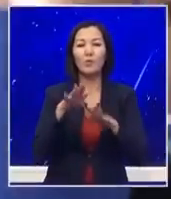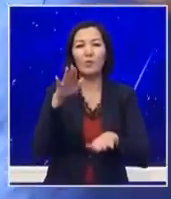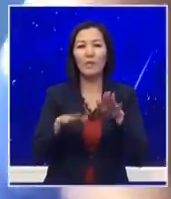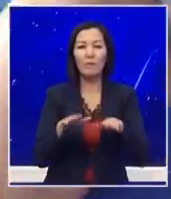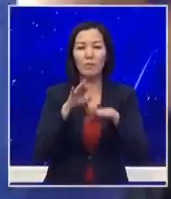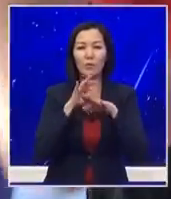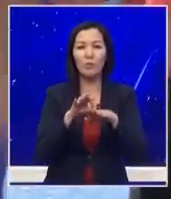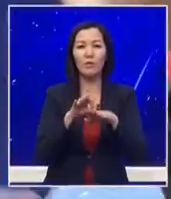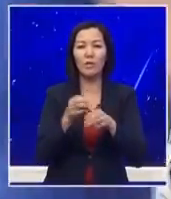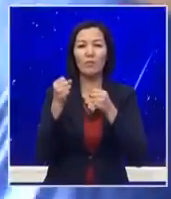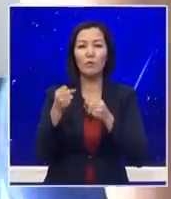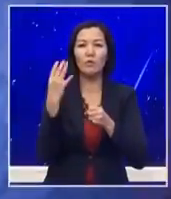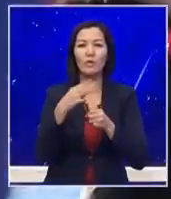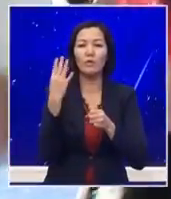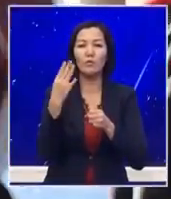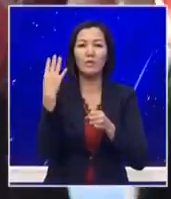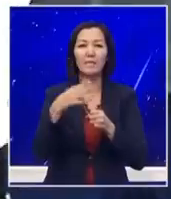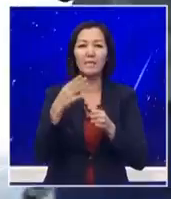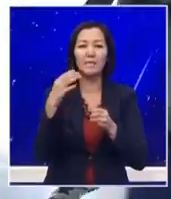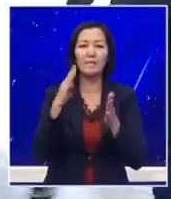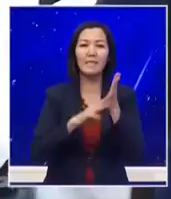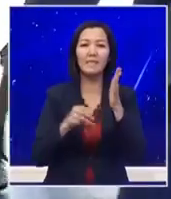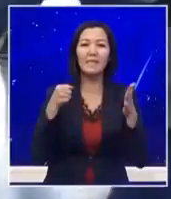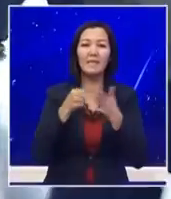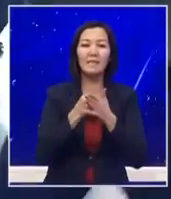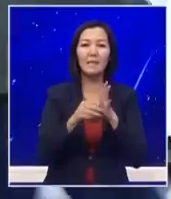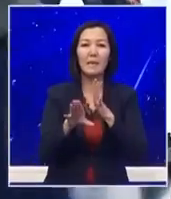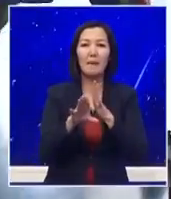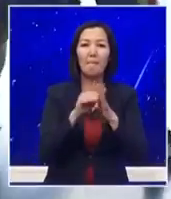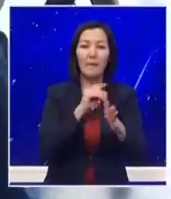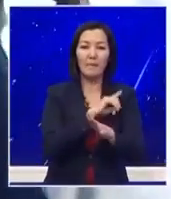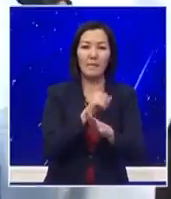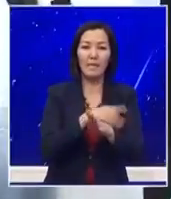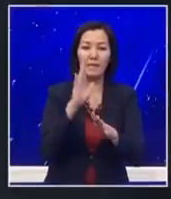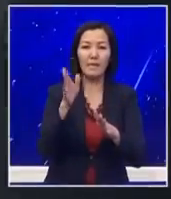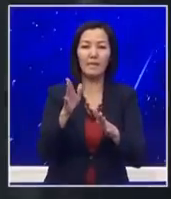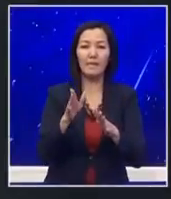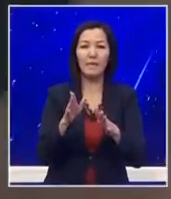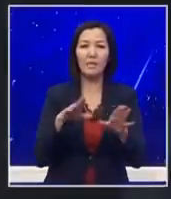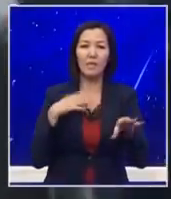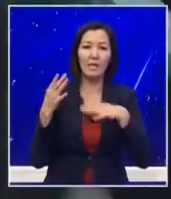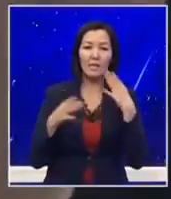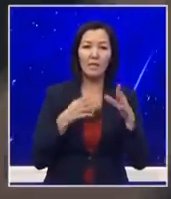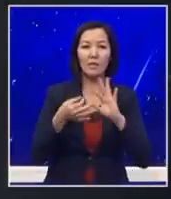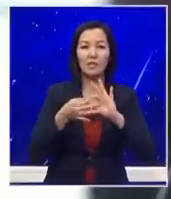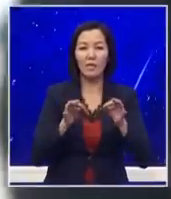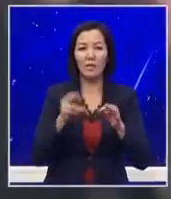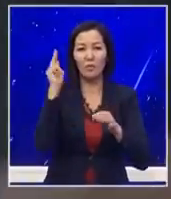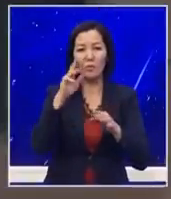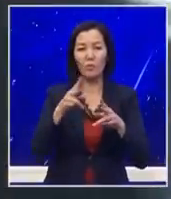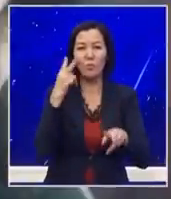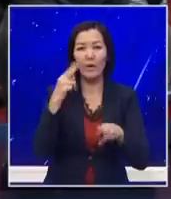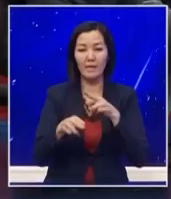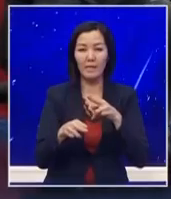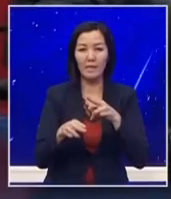Яғни боксшылар 44-тен бастап 80 келіден жоғары салмақта өзара мықтыларын анықтайды. Қазір жерлестеріміз бабына келіп қалды. Оқу-жаттығу жиыны аяқталған